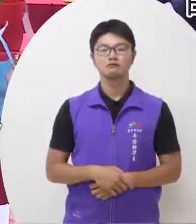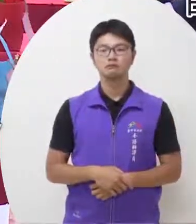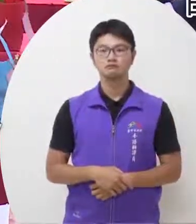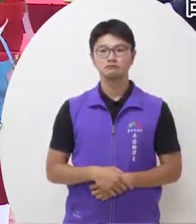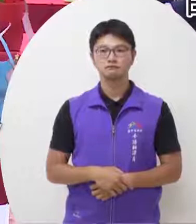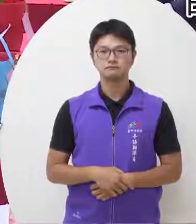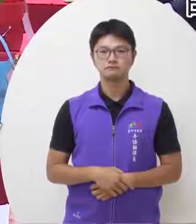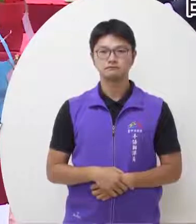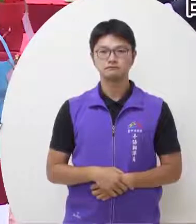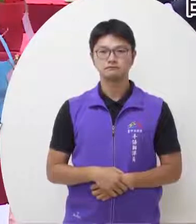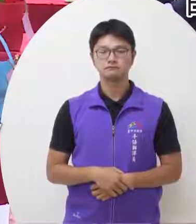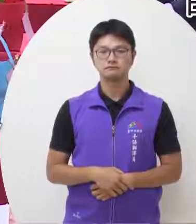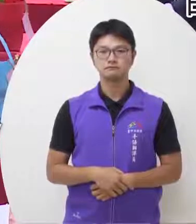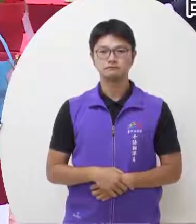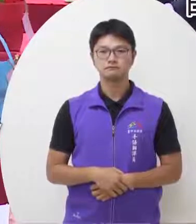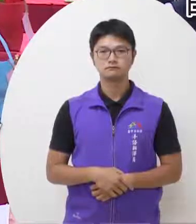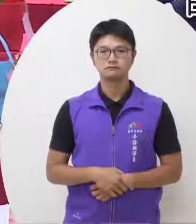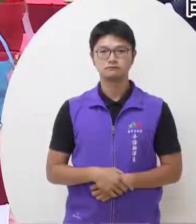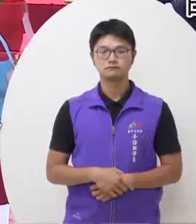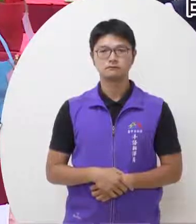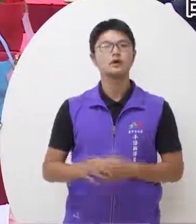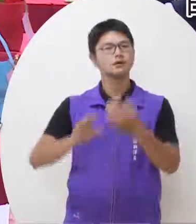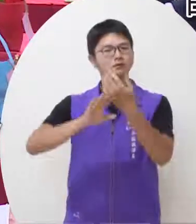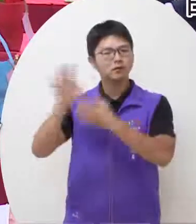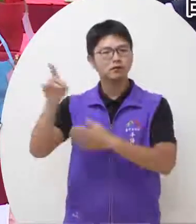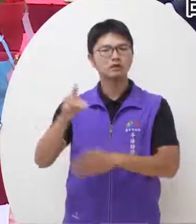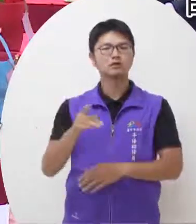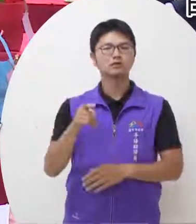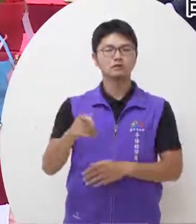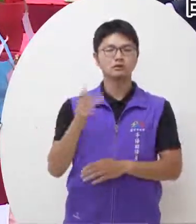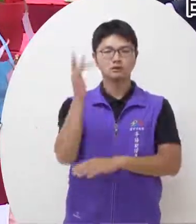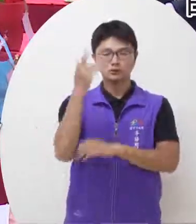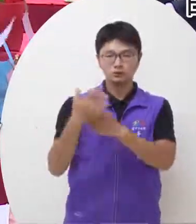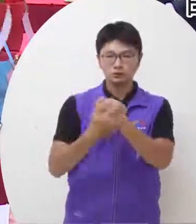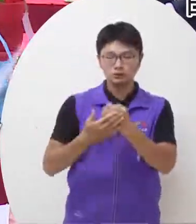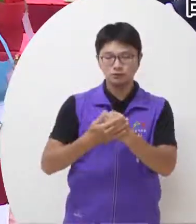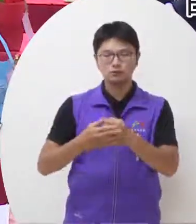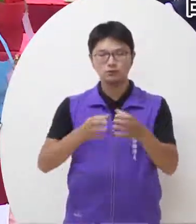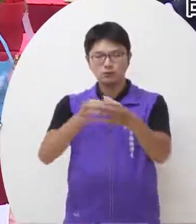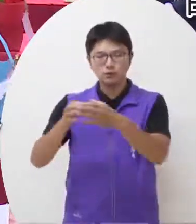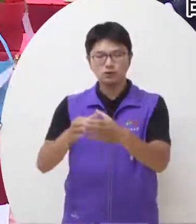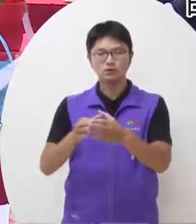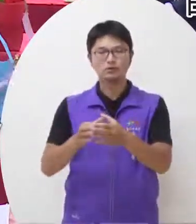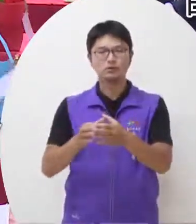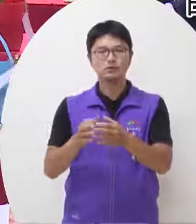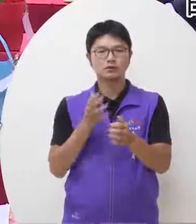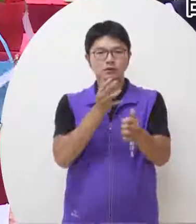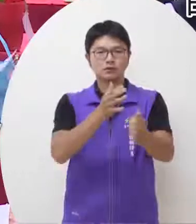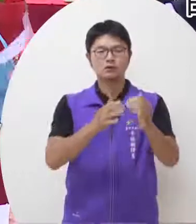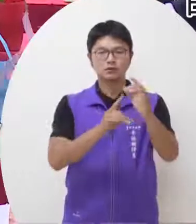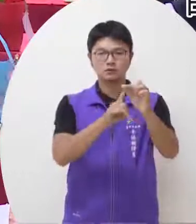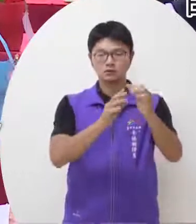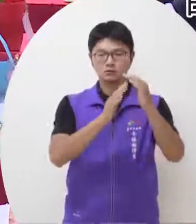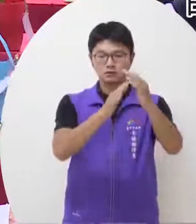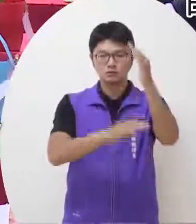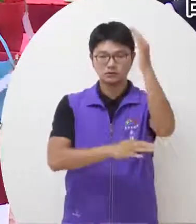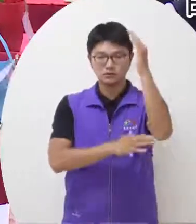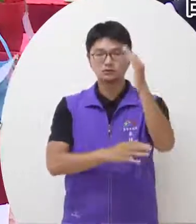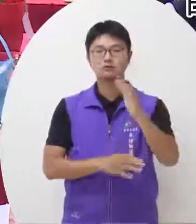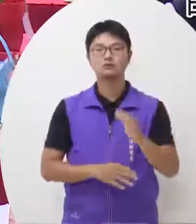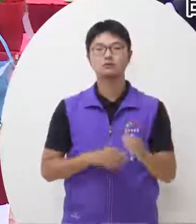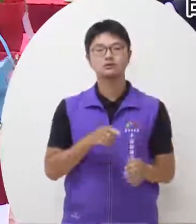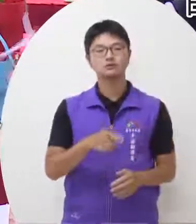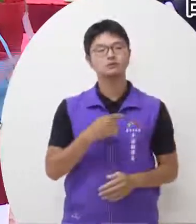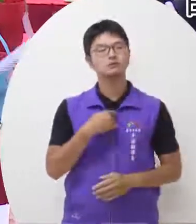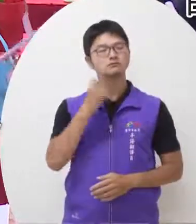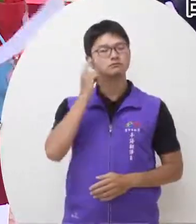子在护盟的团体里面还特别请台中市政府来说明为什么这个地方会取得这样的共识那个和谐，